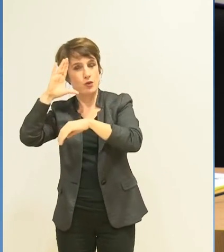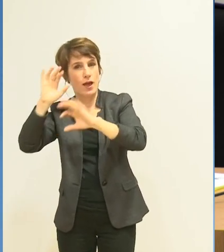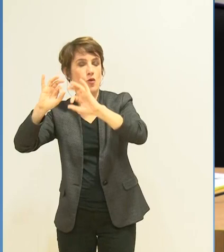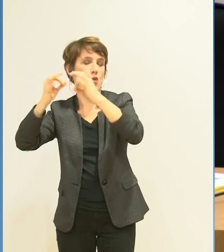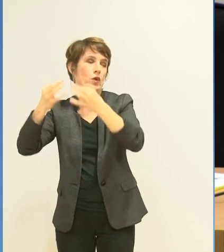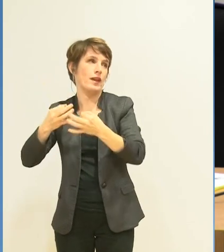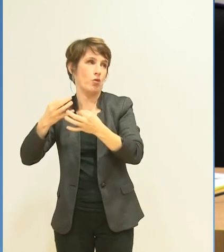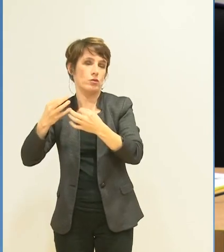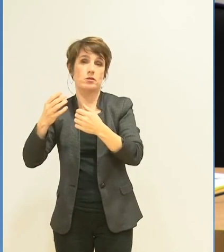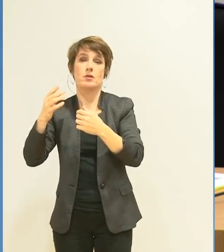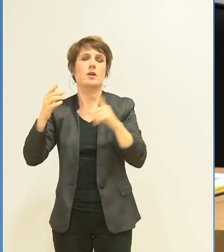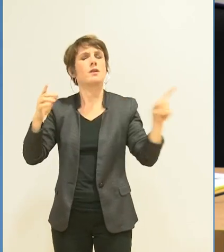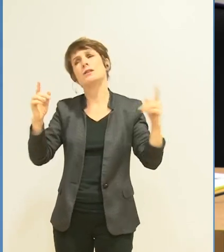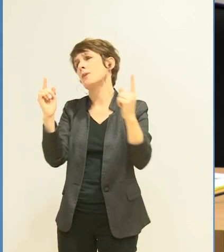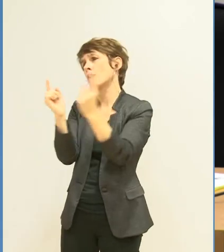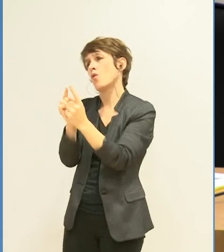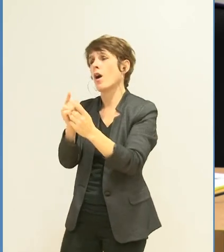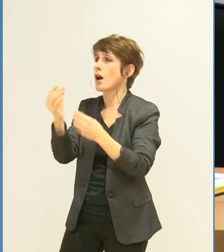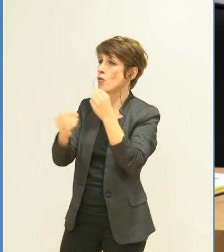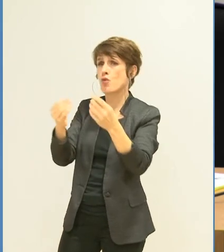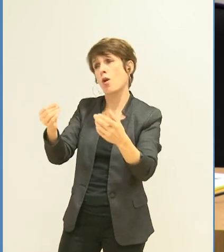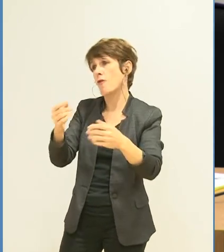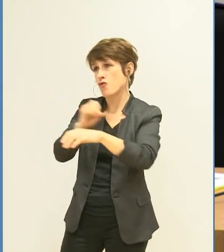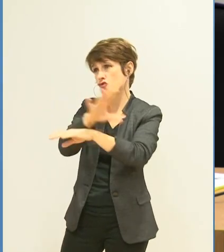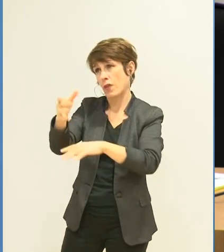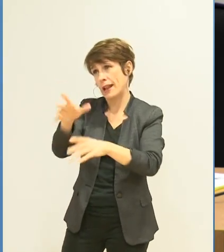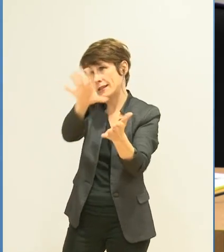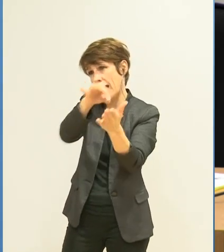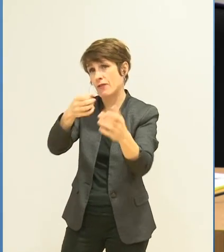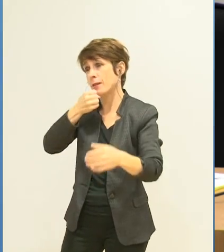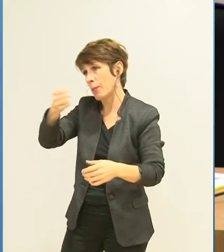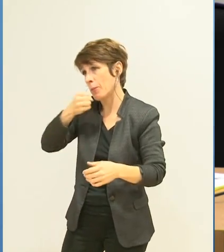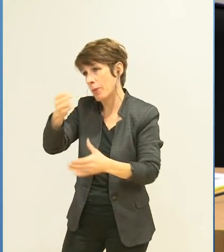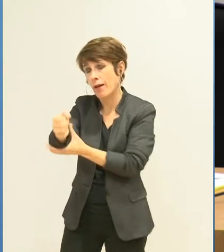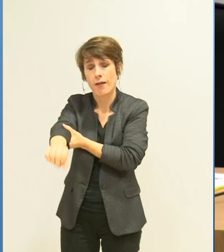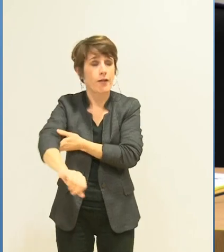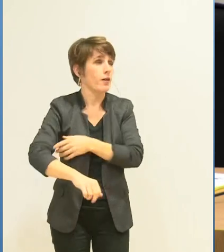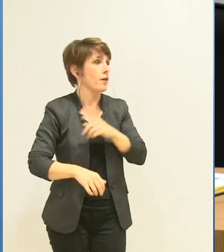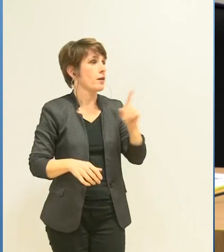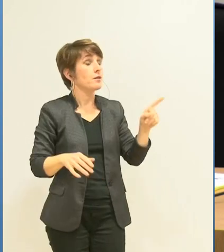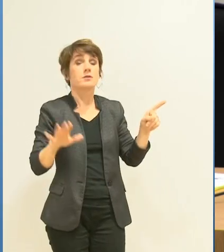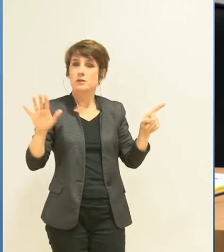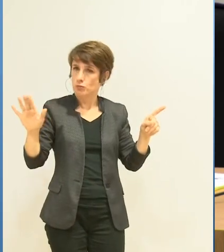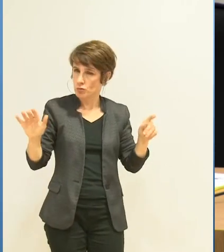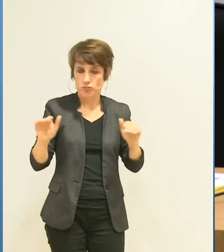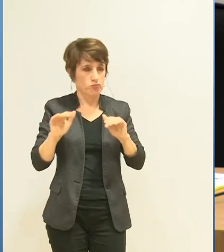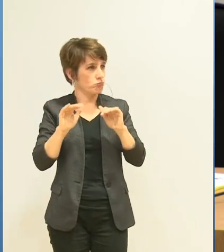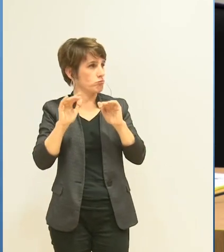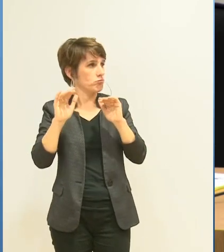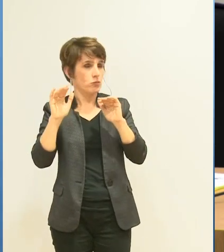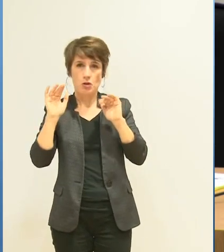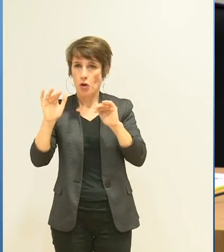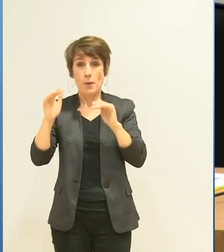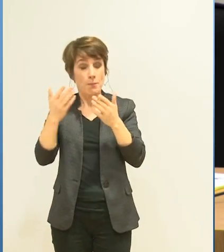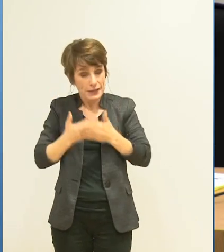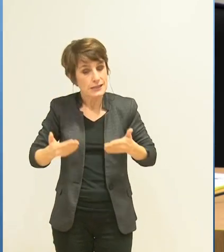pour que sinon cela rentre de presse même s'ils sont peu nombreux en règle en raison des difficultés techniques qu'elle